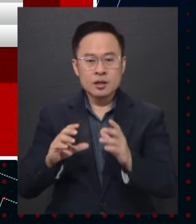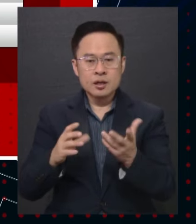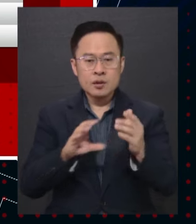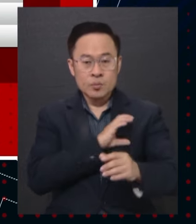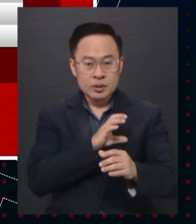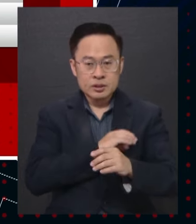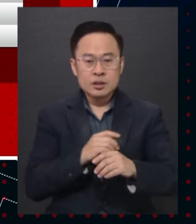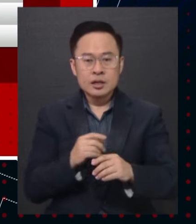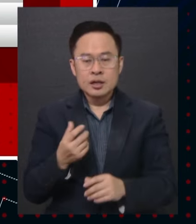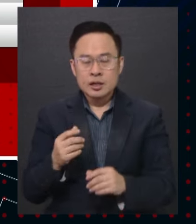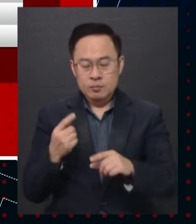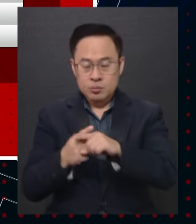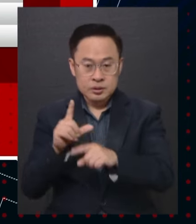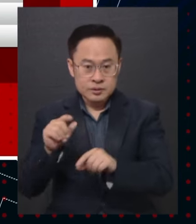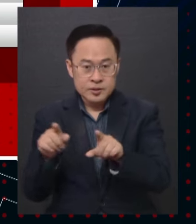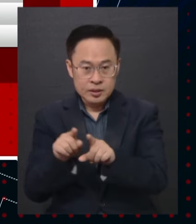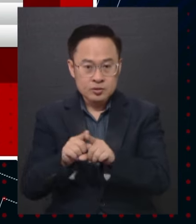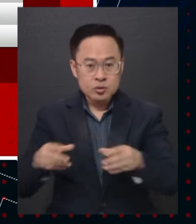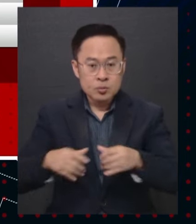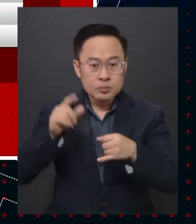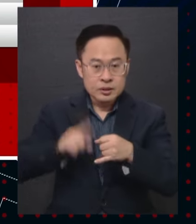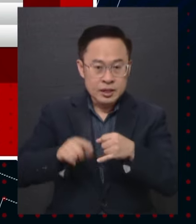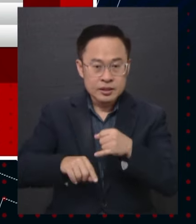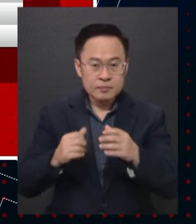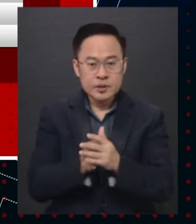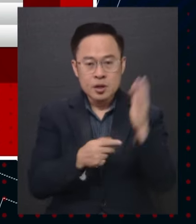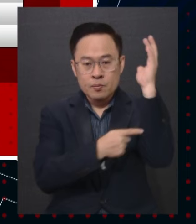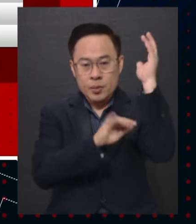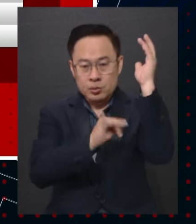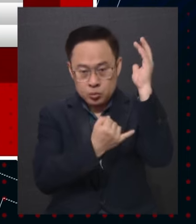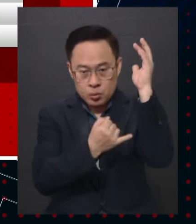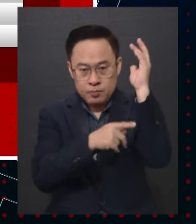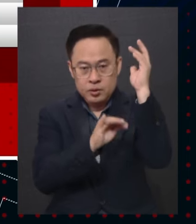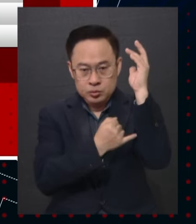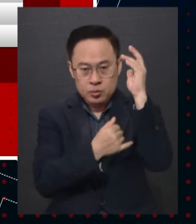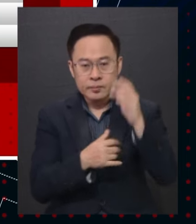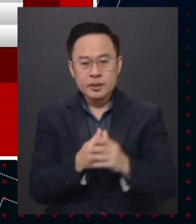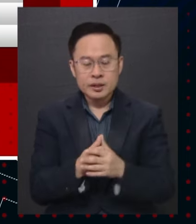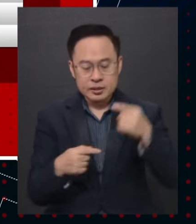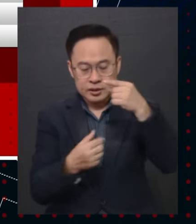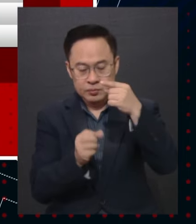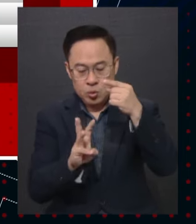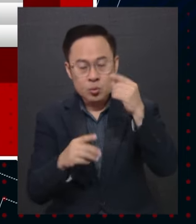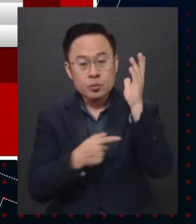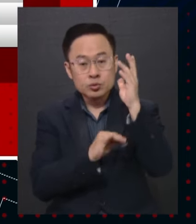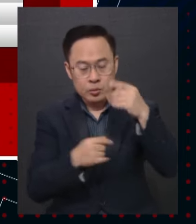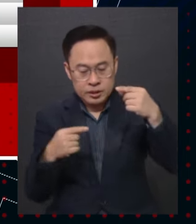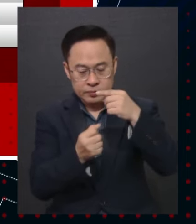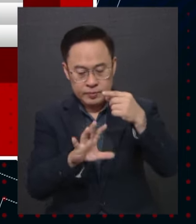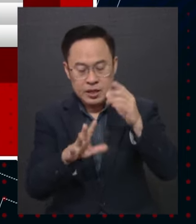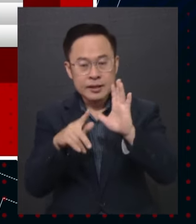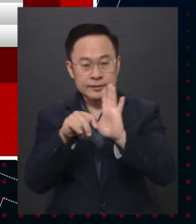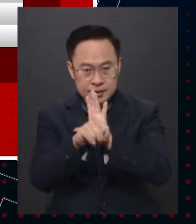20มีตราด17แล้วก็ประจวบ16ณตอนนี้ชนะนัด1ชนะ2นัดอันดับ